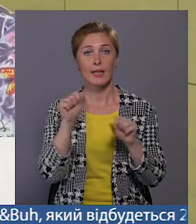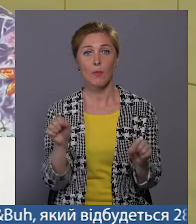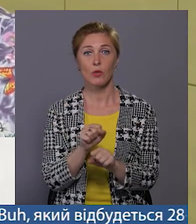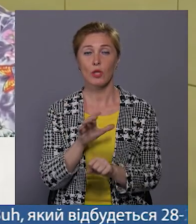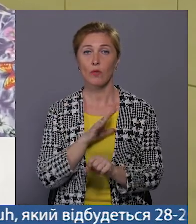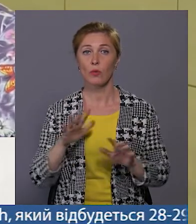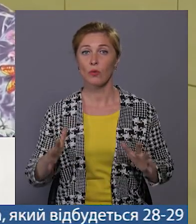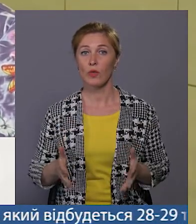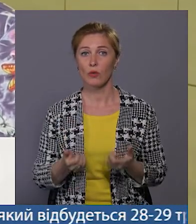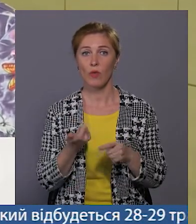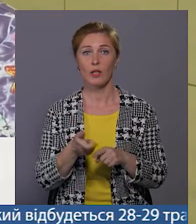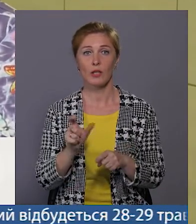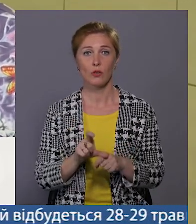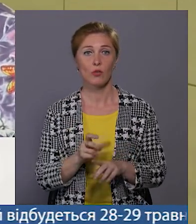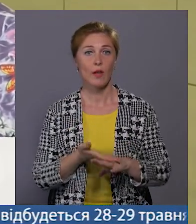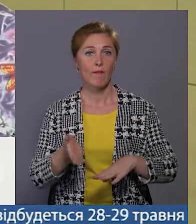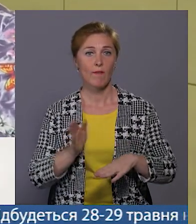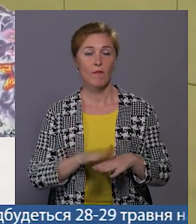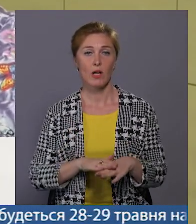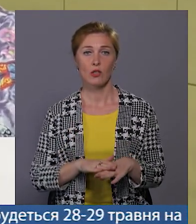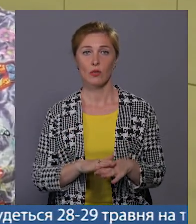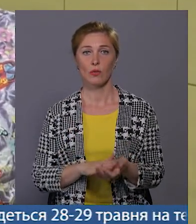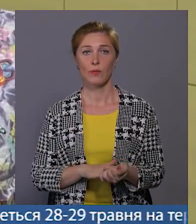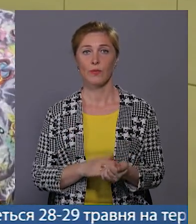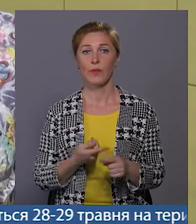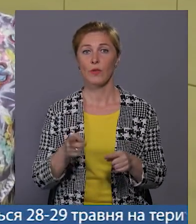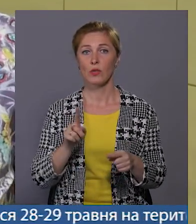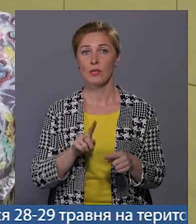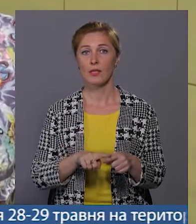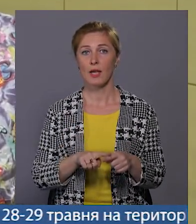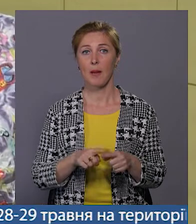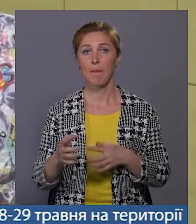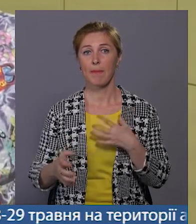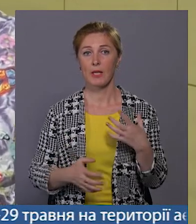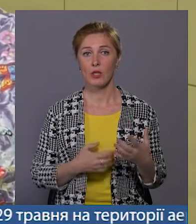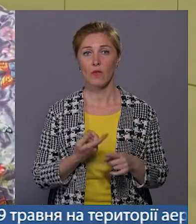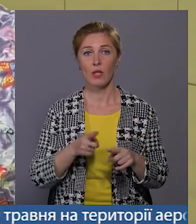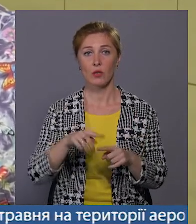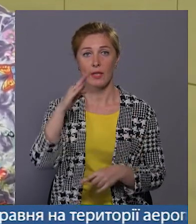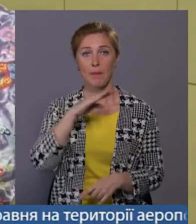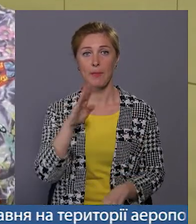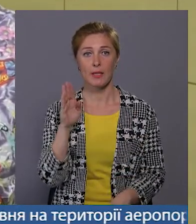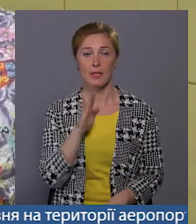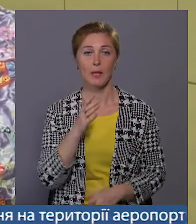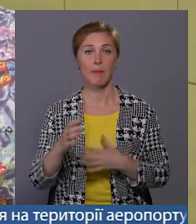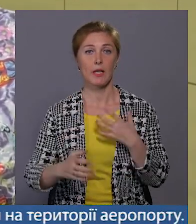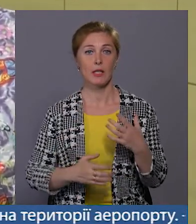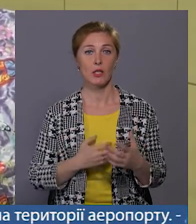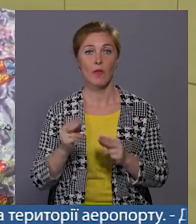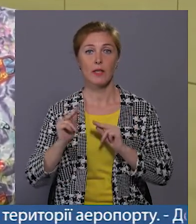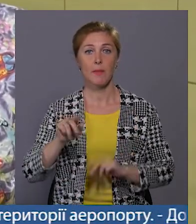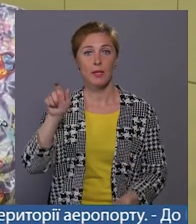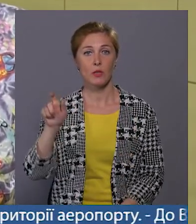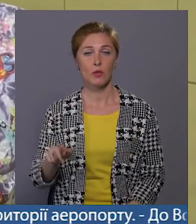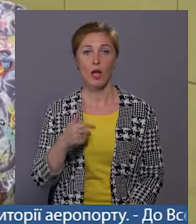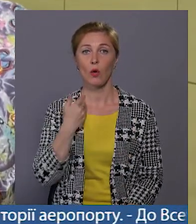врятувати. Дуже важко переноситься оце переживання цих батьків, переживання персоналу, коли